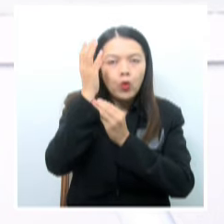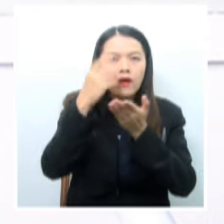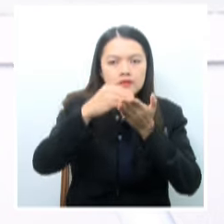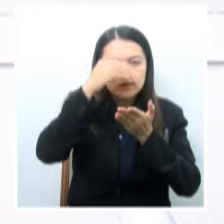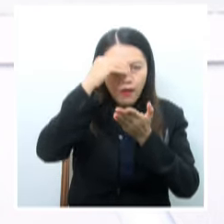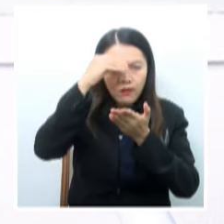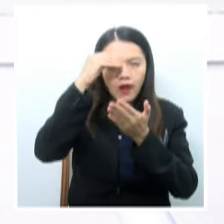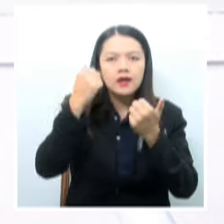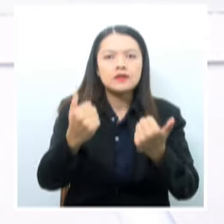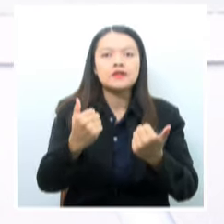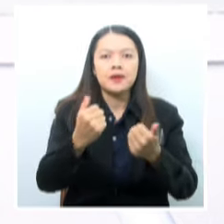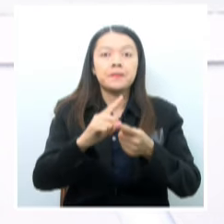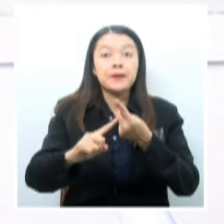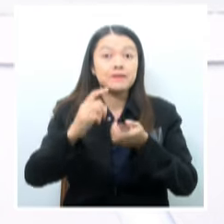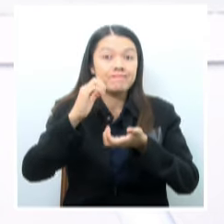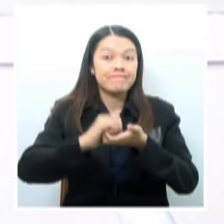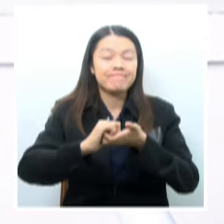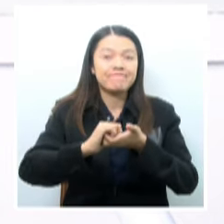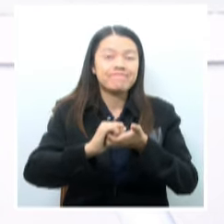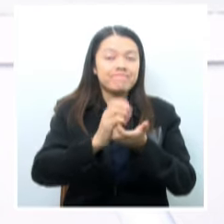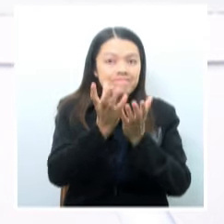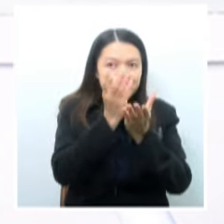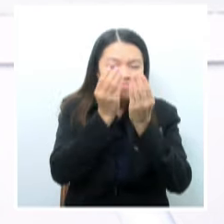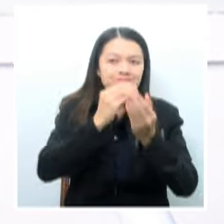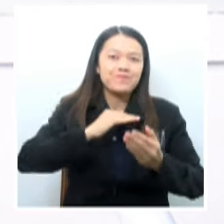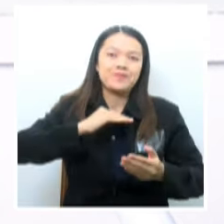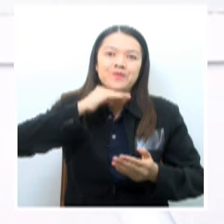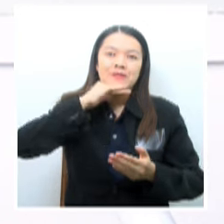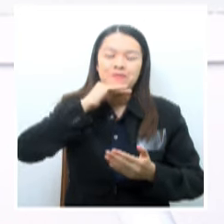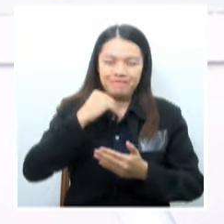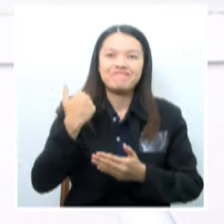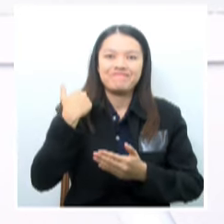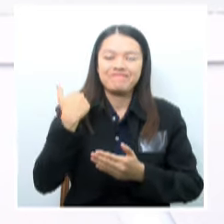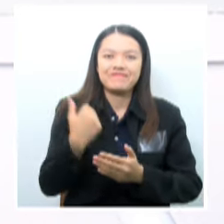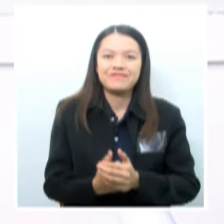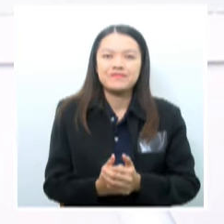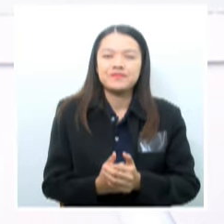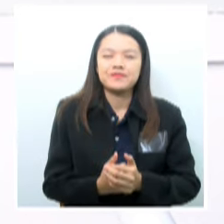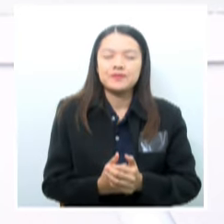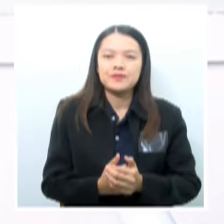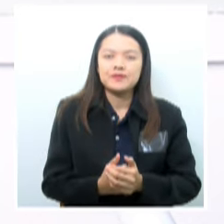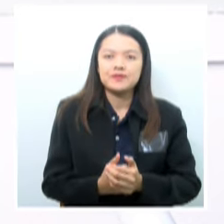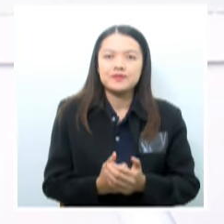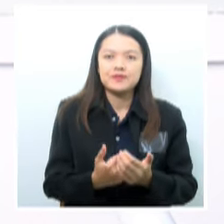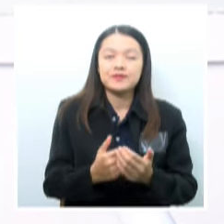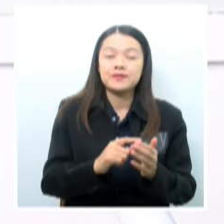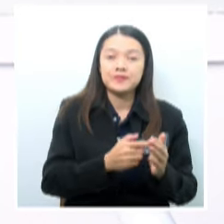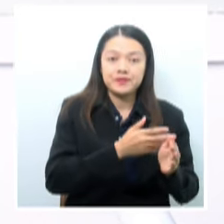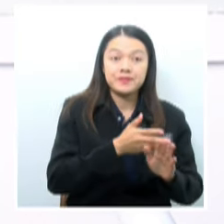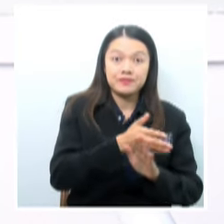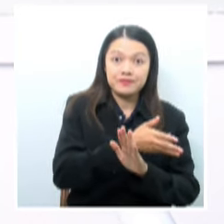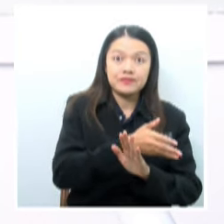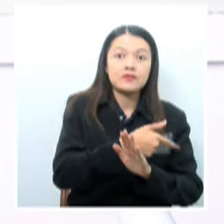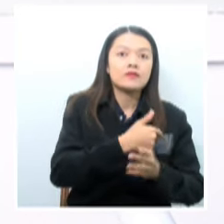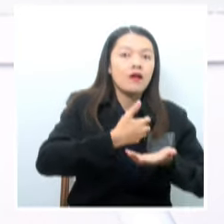ทุกวันนี้ก็มาเป็นเพื่อนกับเราได้แบบเต็มอิ่มแล้วก็จุใจในหลากหลายช่องทางที่จะอยู่ด้วยกันกับเราค่ะในช่วงแรกของรายการ